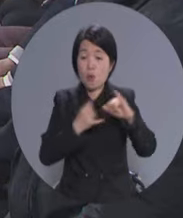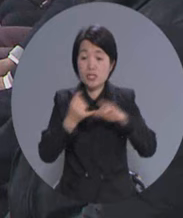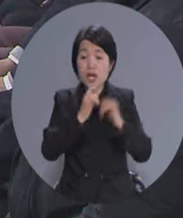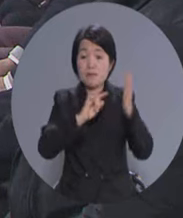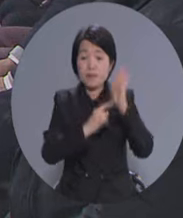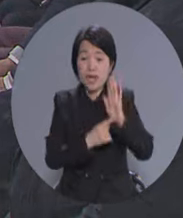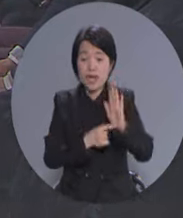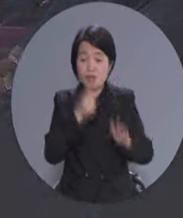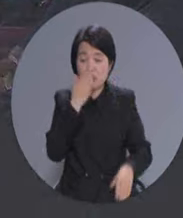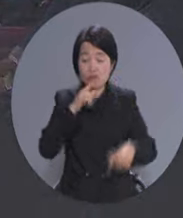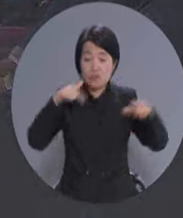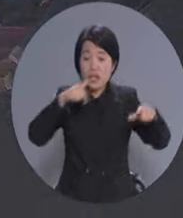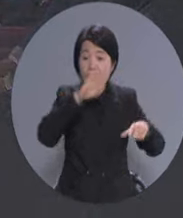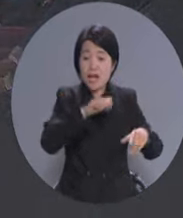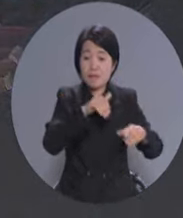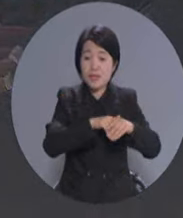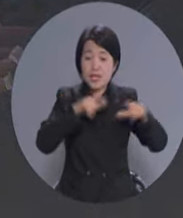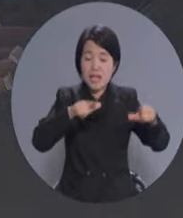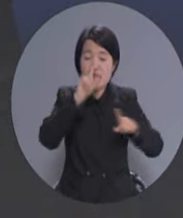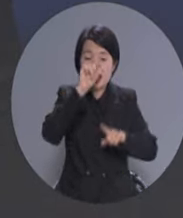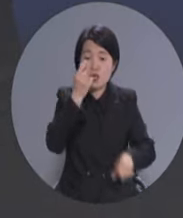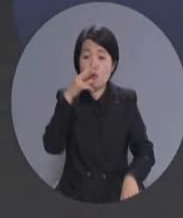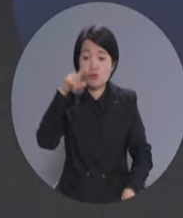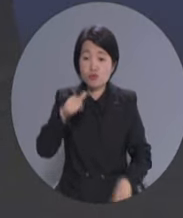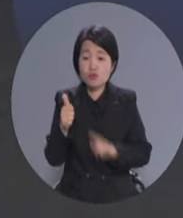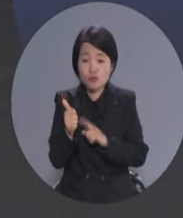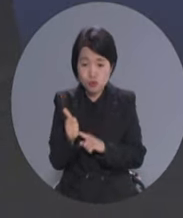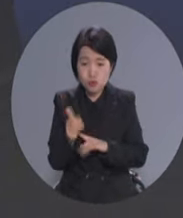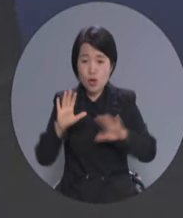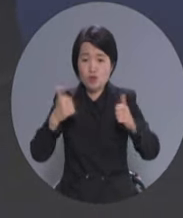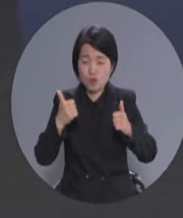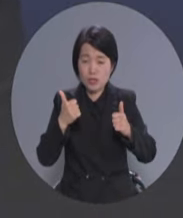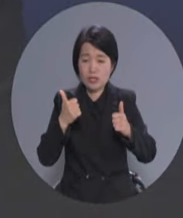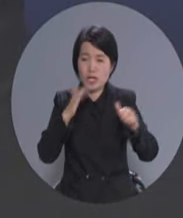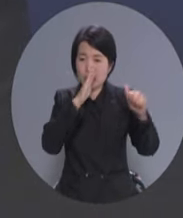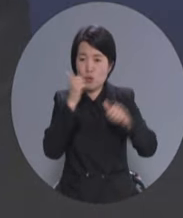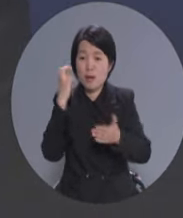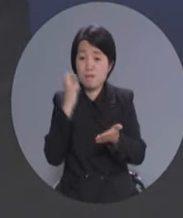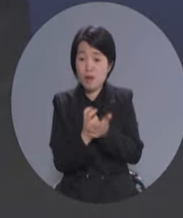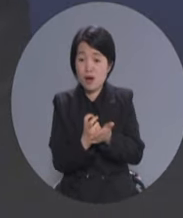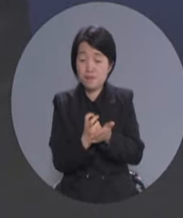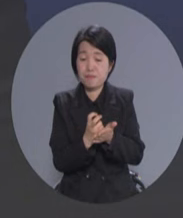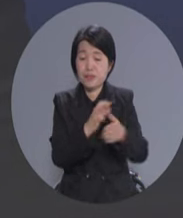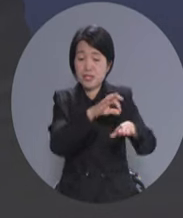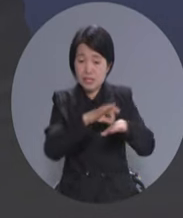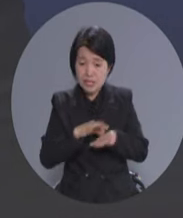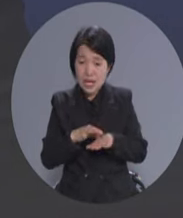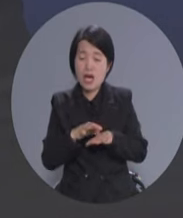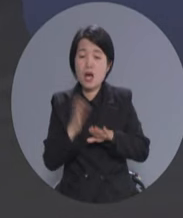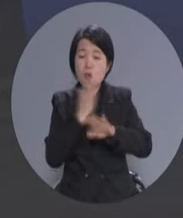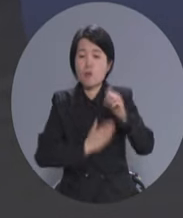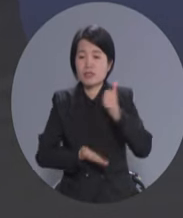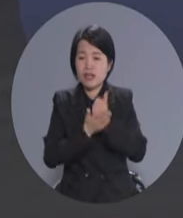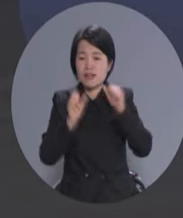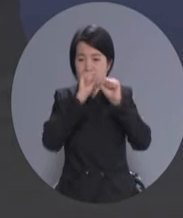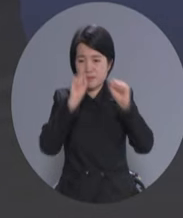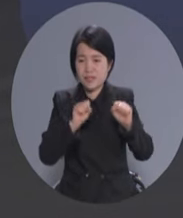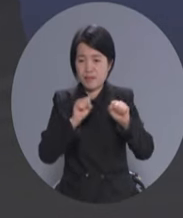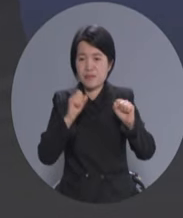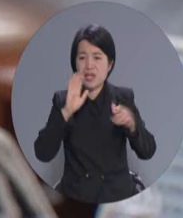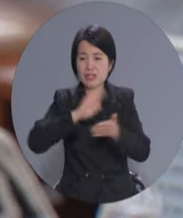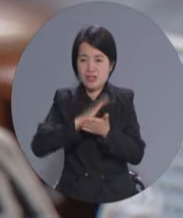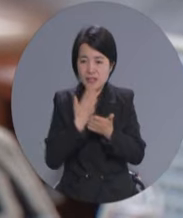여수 갑에 출마했던 이용주 전의원도 국회의원 소환제 도입과 공천 시스템 정비를 약속하기도